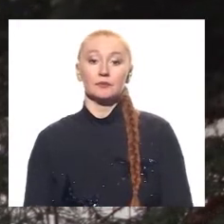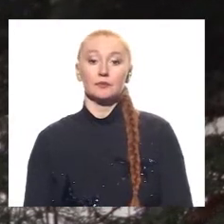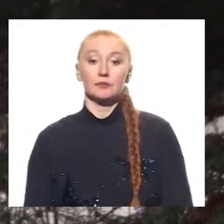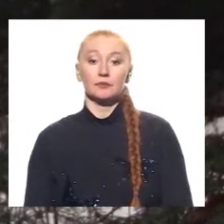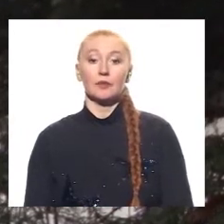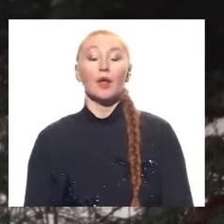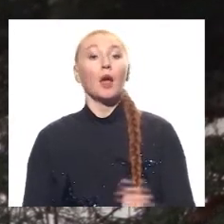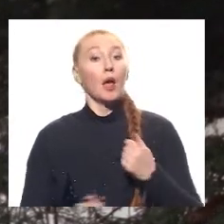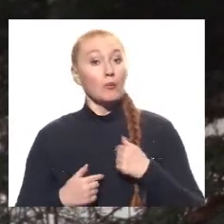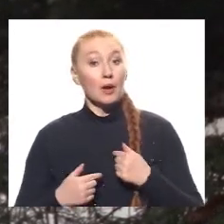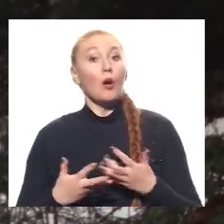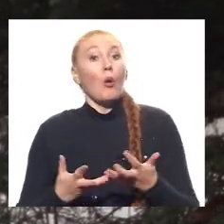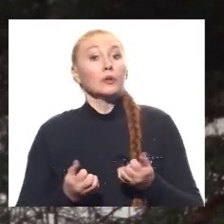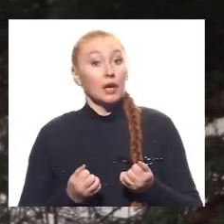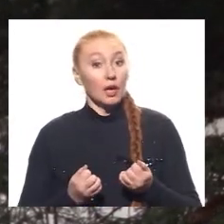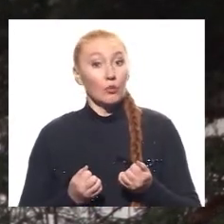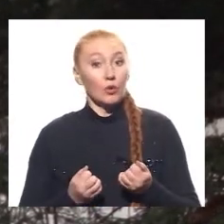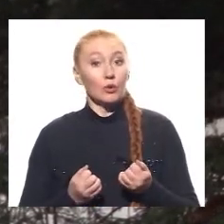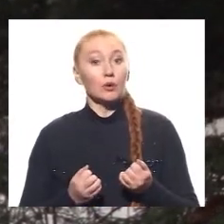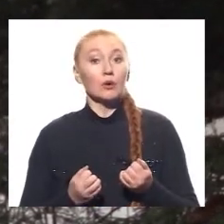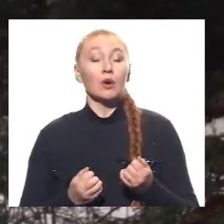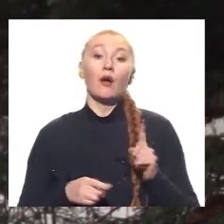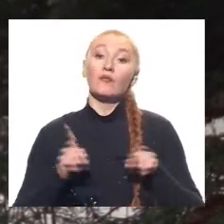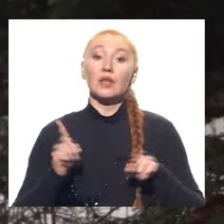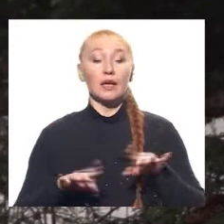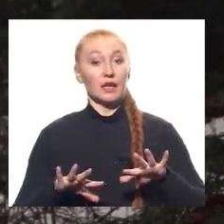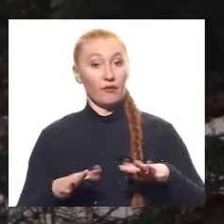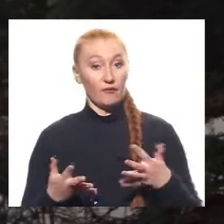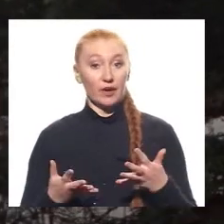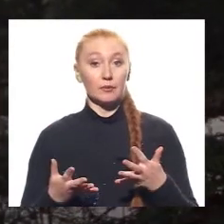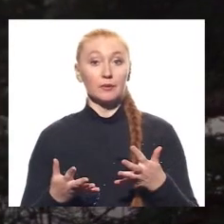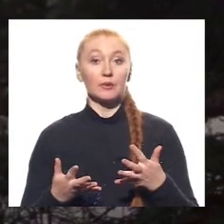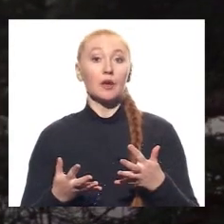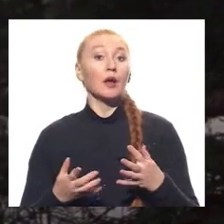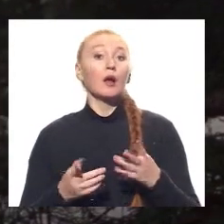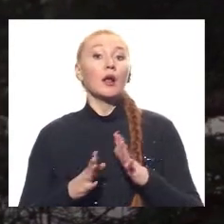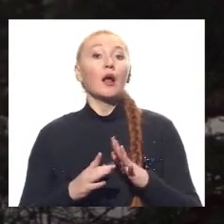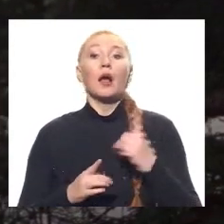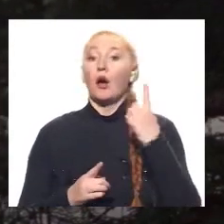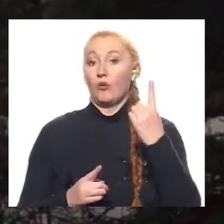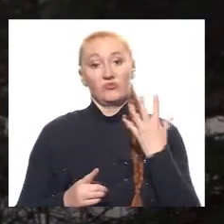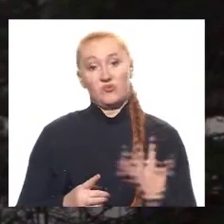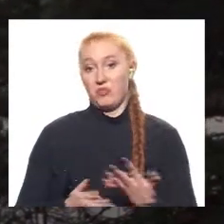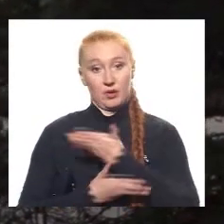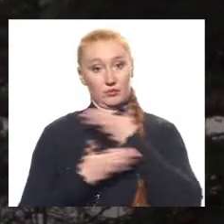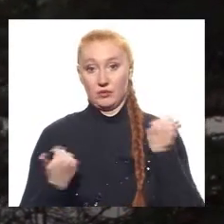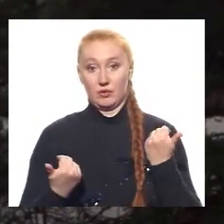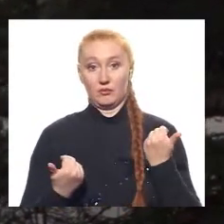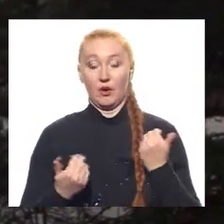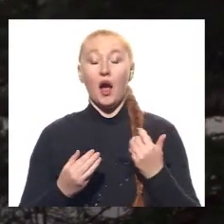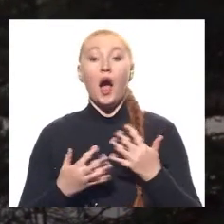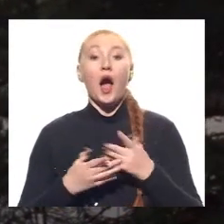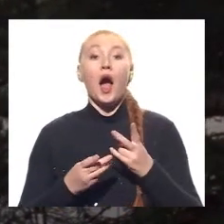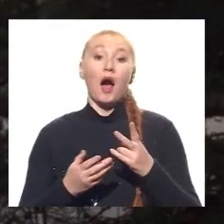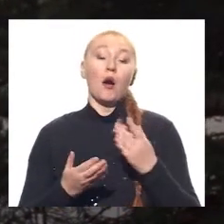Ми отримуємо, ну, в деяких випадках навіть не 1/5, а 1/10